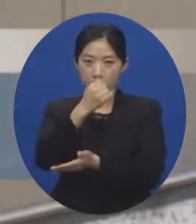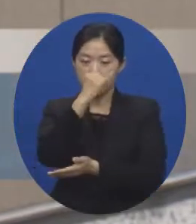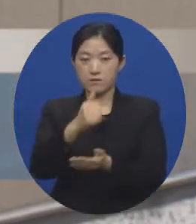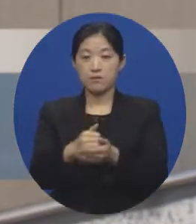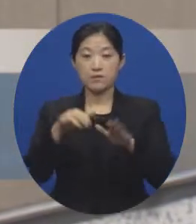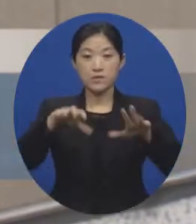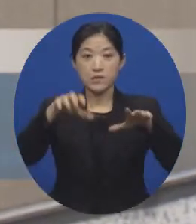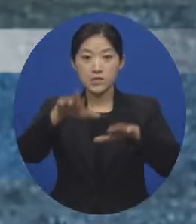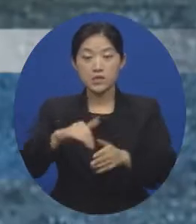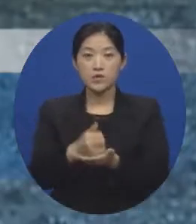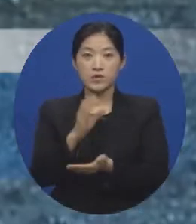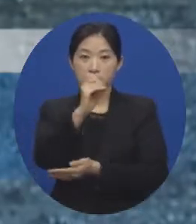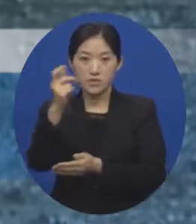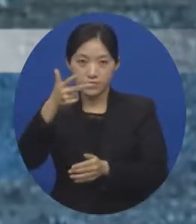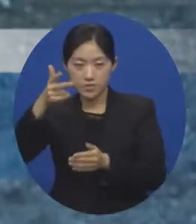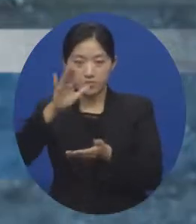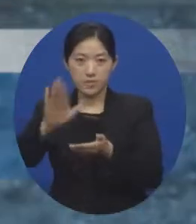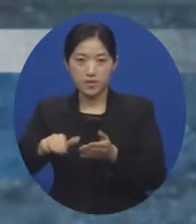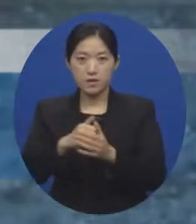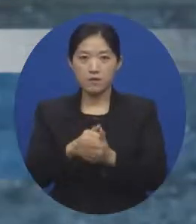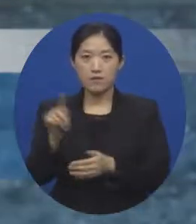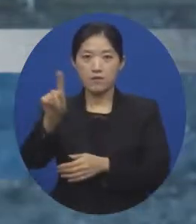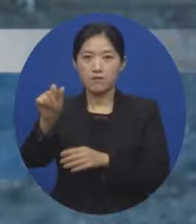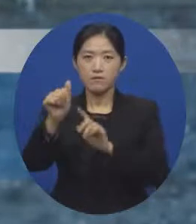CCTV 관제센터입니다.